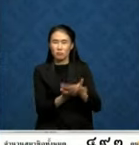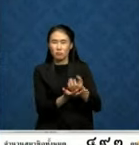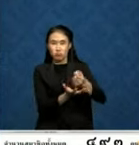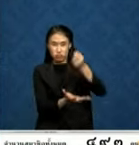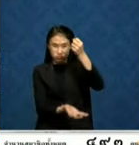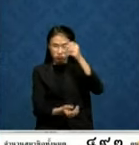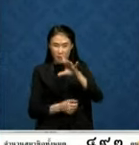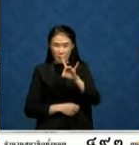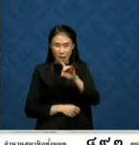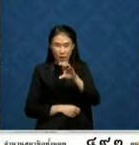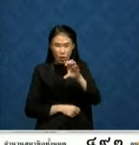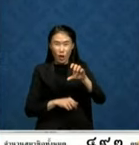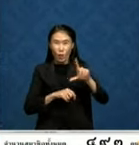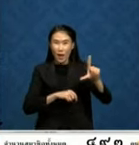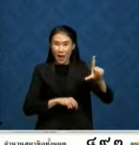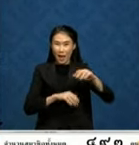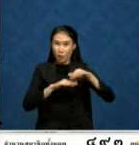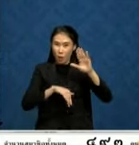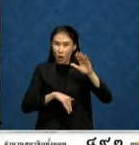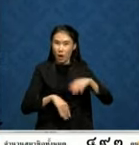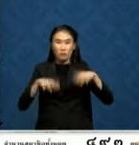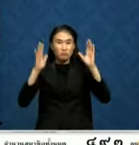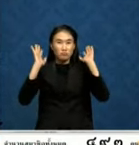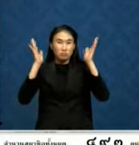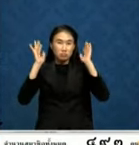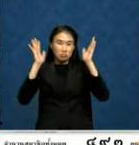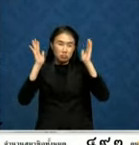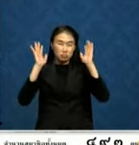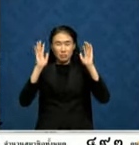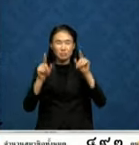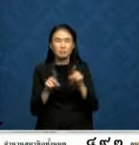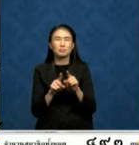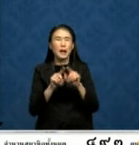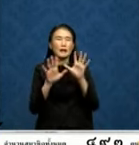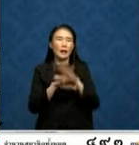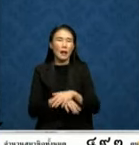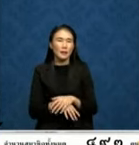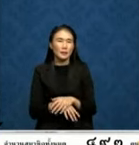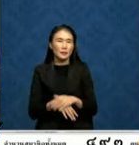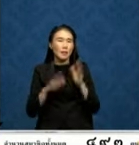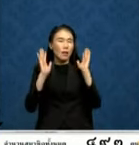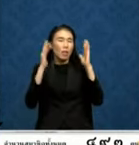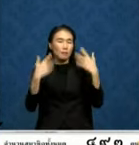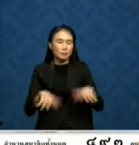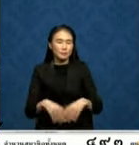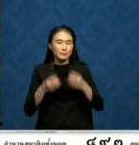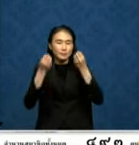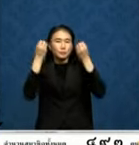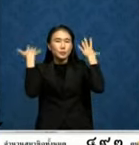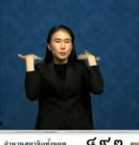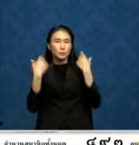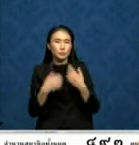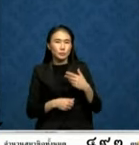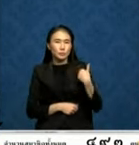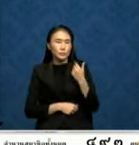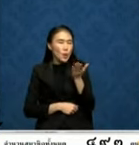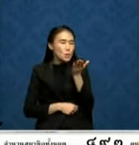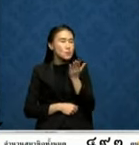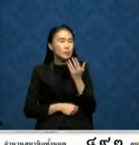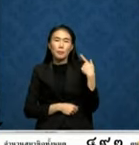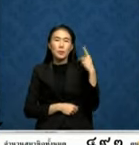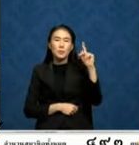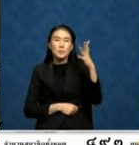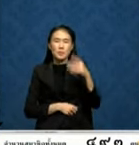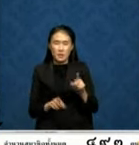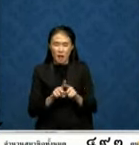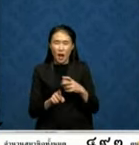ก800กว่าล้านไปทำประชาสัมพันธ์โดยเหมือนตำน้ำพริกละลายแม่น้ำก็อยากจะขอนะครับรายละ